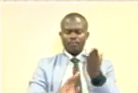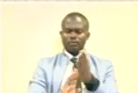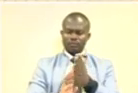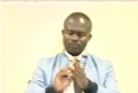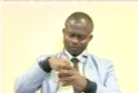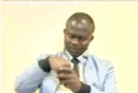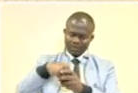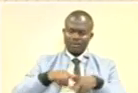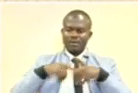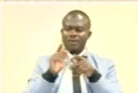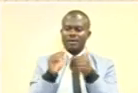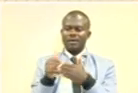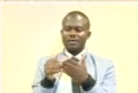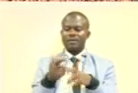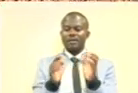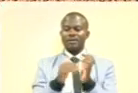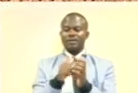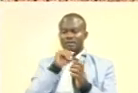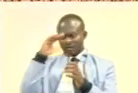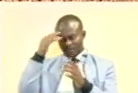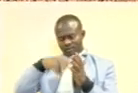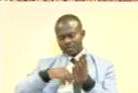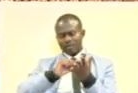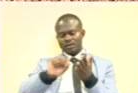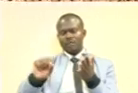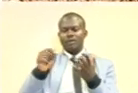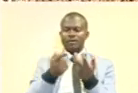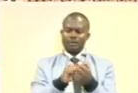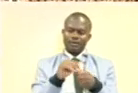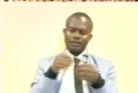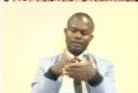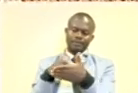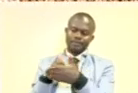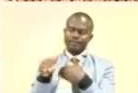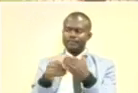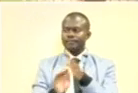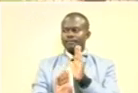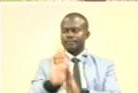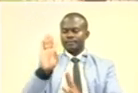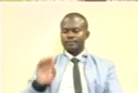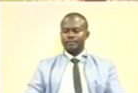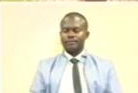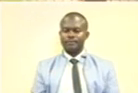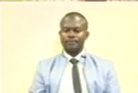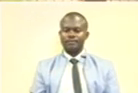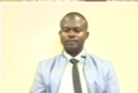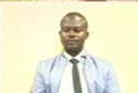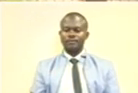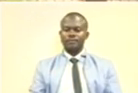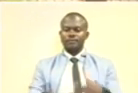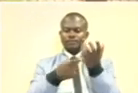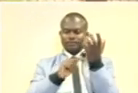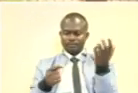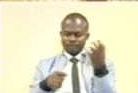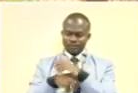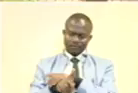mibereho y'abaturage bityo kubatazi gusoma kwandika no kubara bibabera inzitizi mu iterambere ikoranabuhanga ryinjiye cyangwa